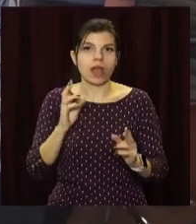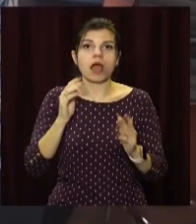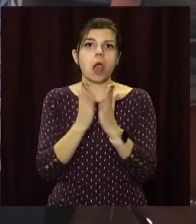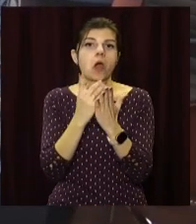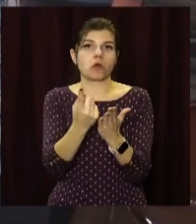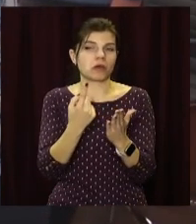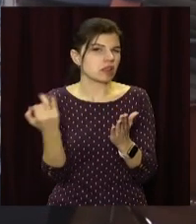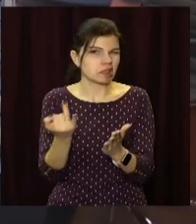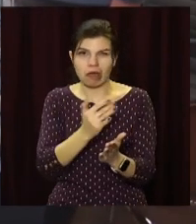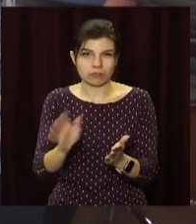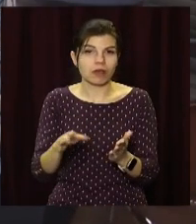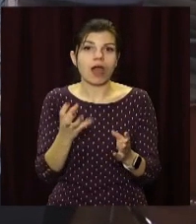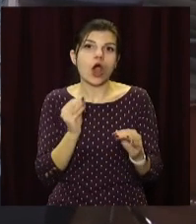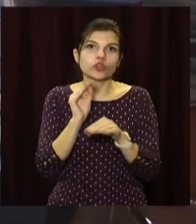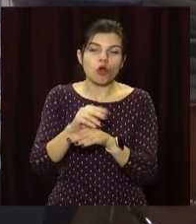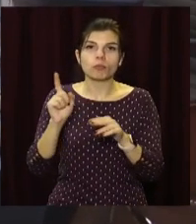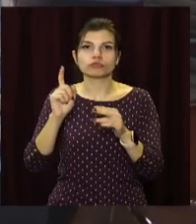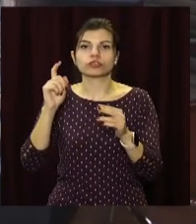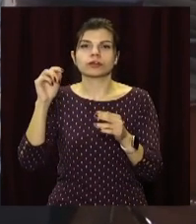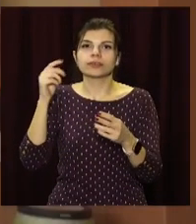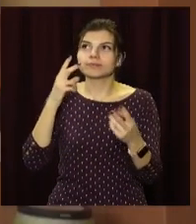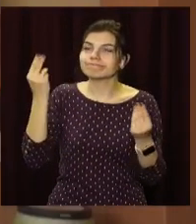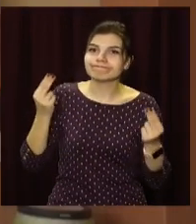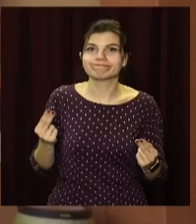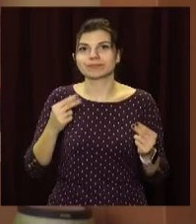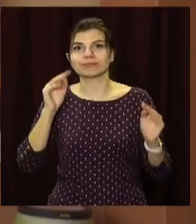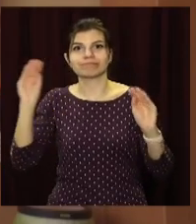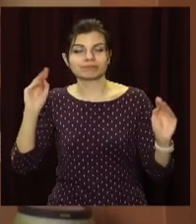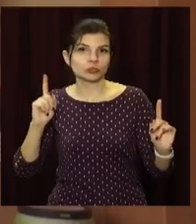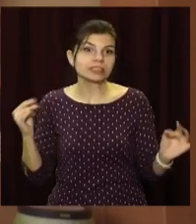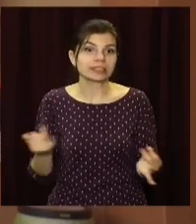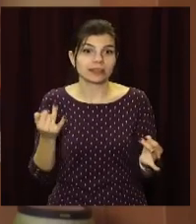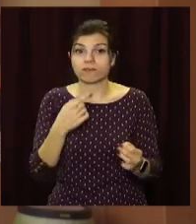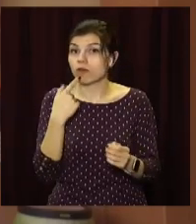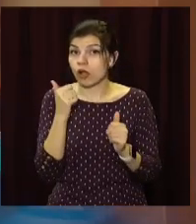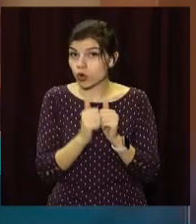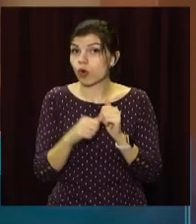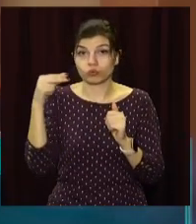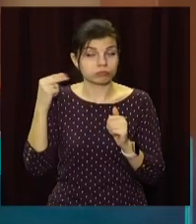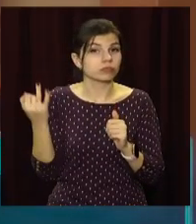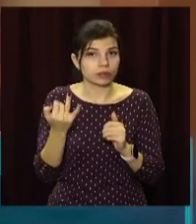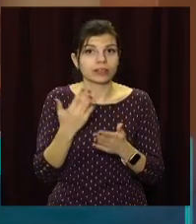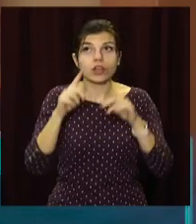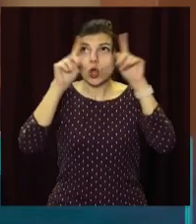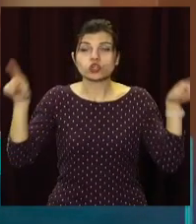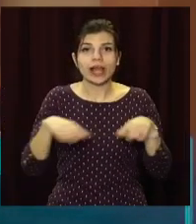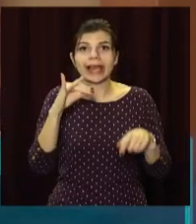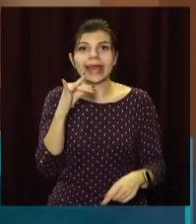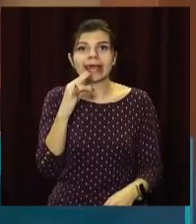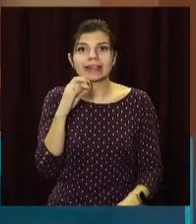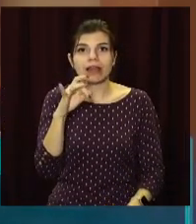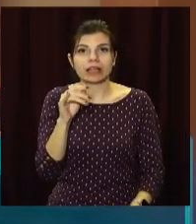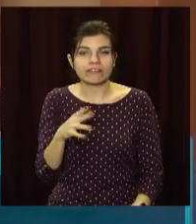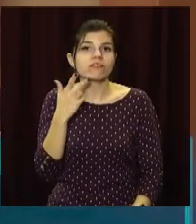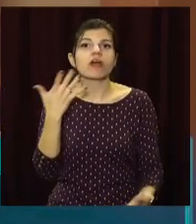книги не так цікаво, додають вже її учні. Насправді дуже цікавий. Кожного уроку ми працюємо з інтерактивною дошкою,